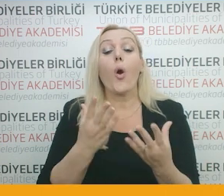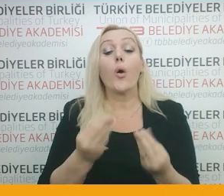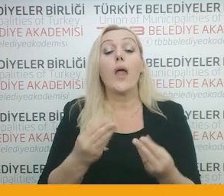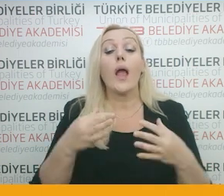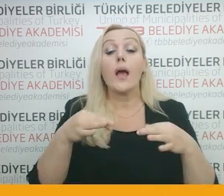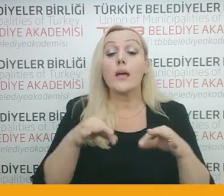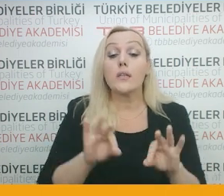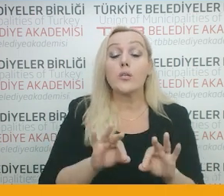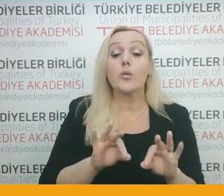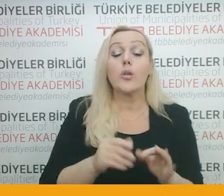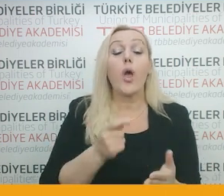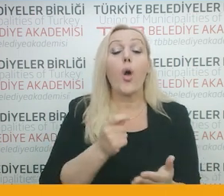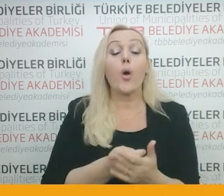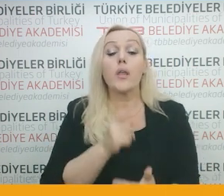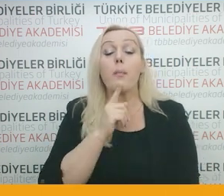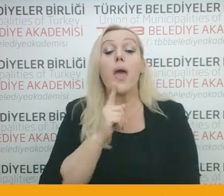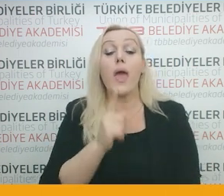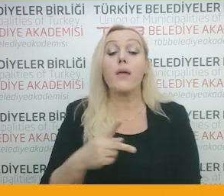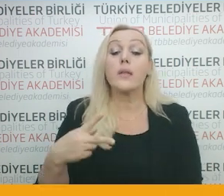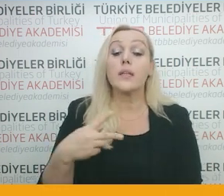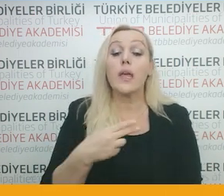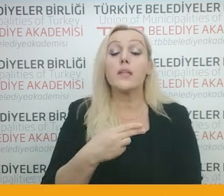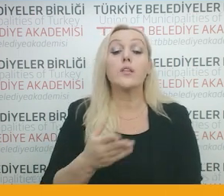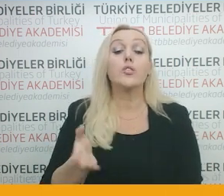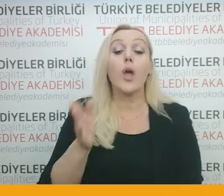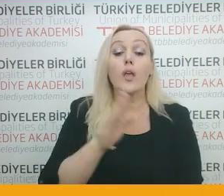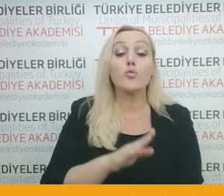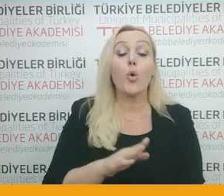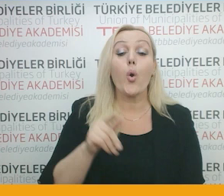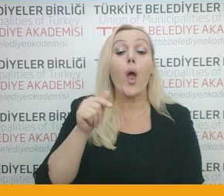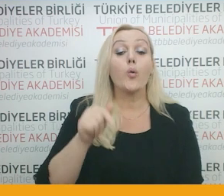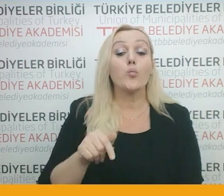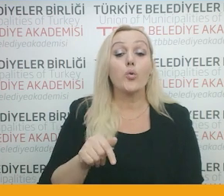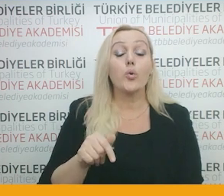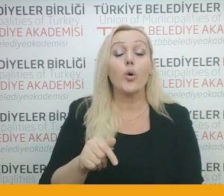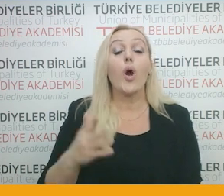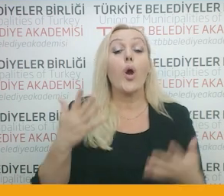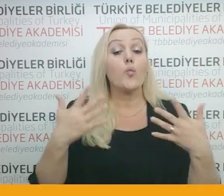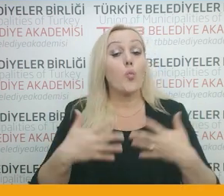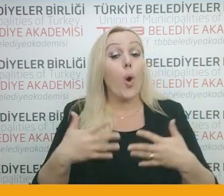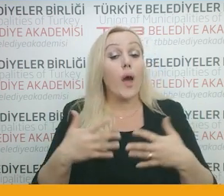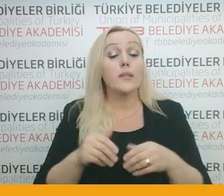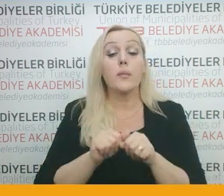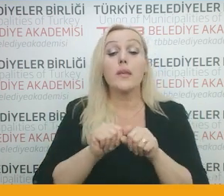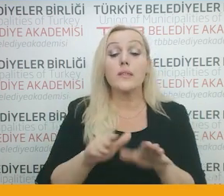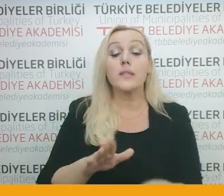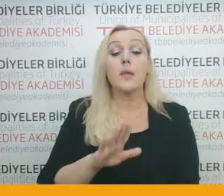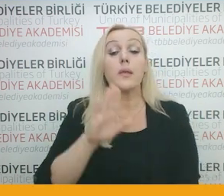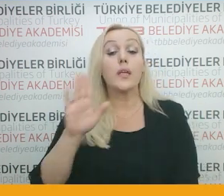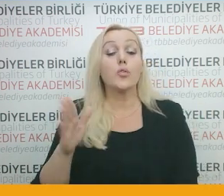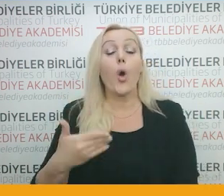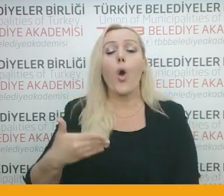getirdikten sonra, ödeme emrini de kestikten sonra bu muhasebe sistemine gidiyor.